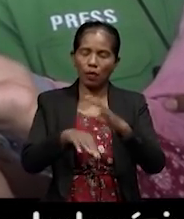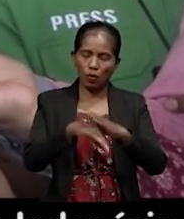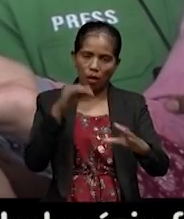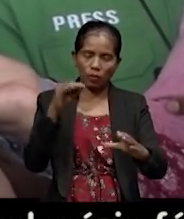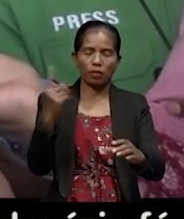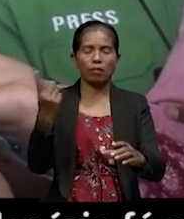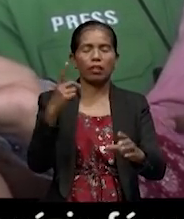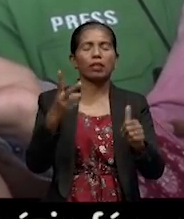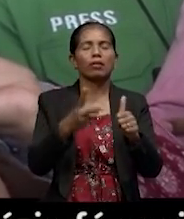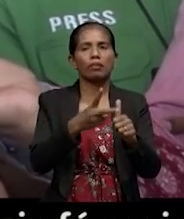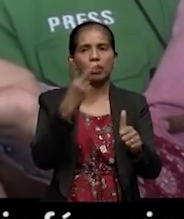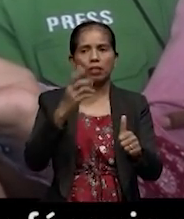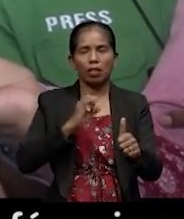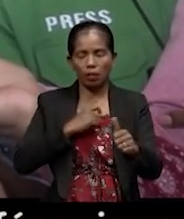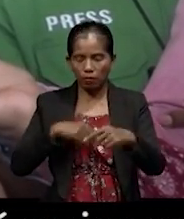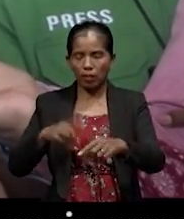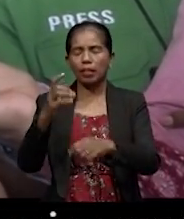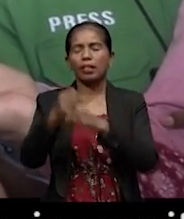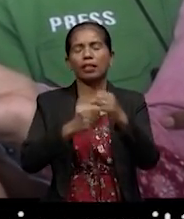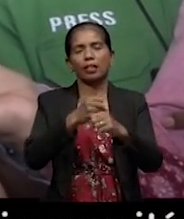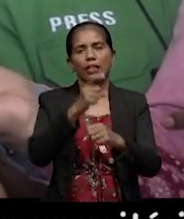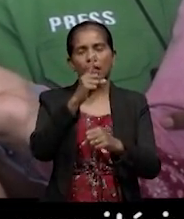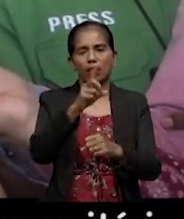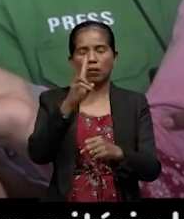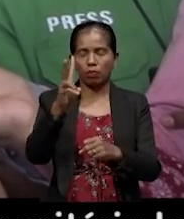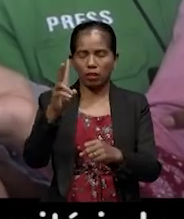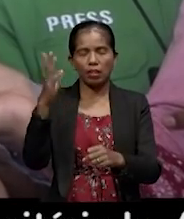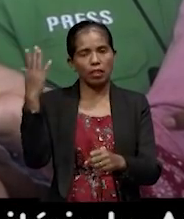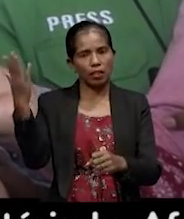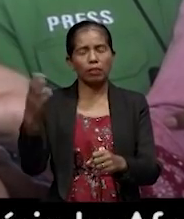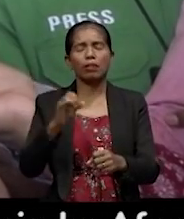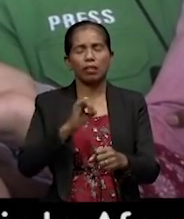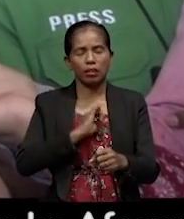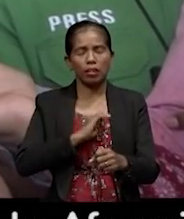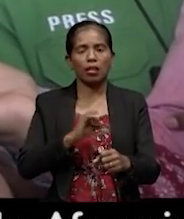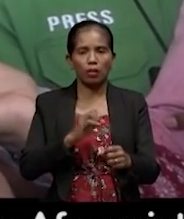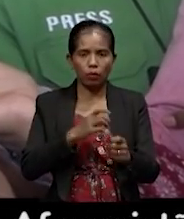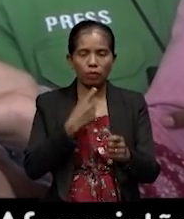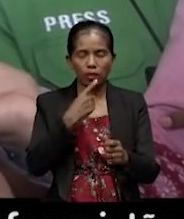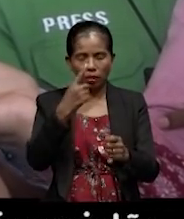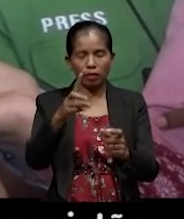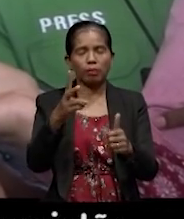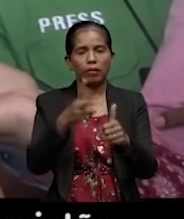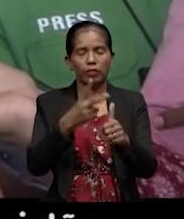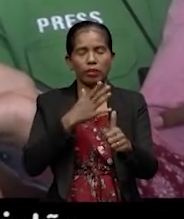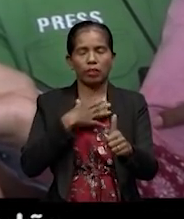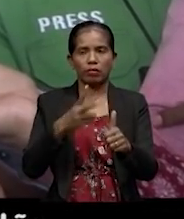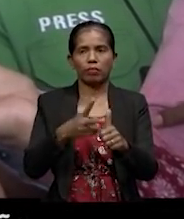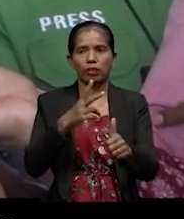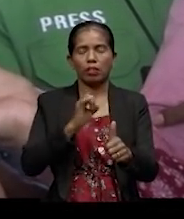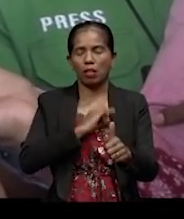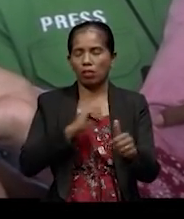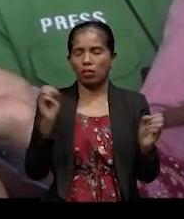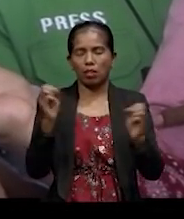hau ba liurga, bel tina, ina tina ruia liurga. Ne vamos, vise ne mana fati, e depois, quando hau siria katlai, hau la militarona.